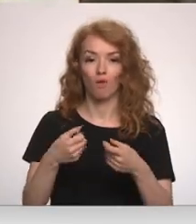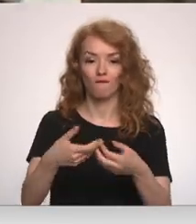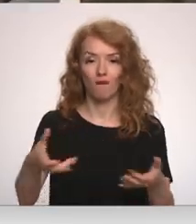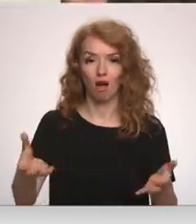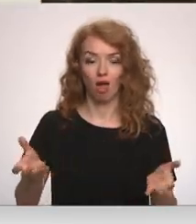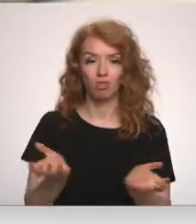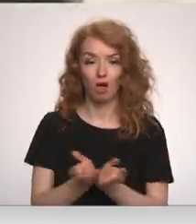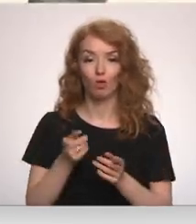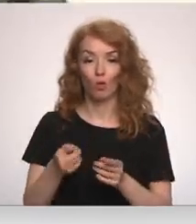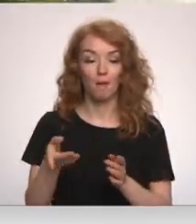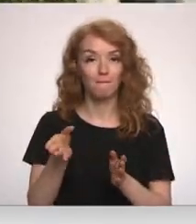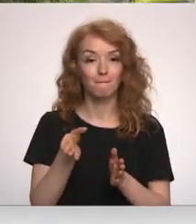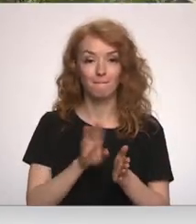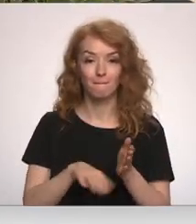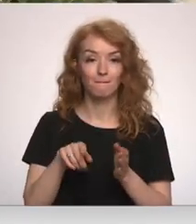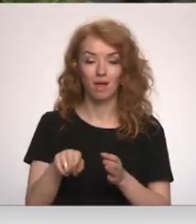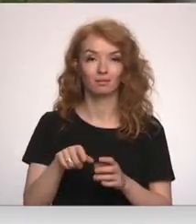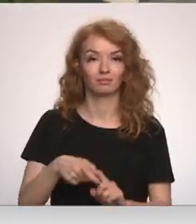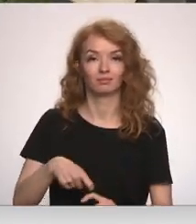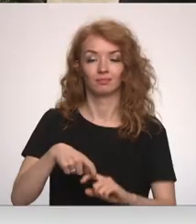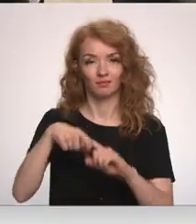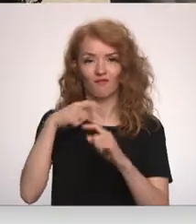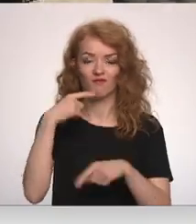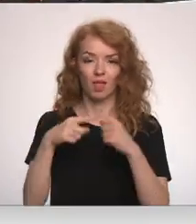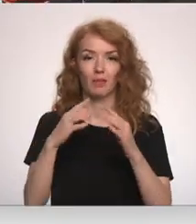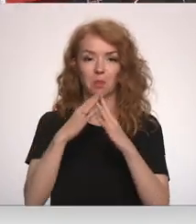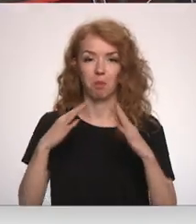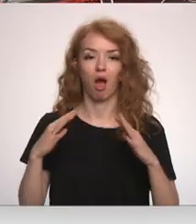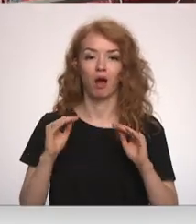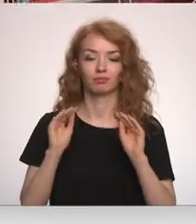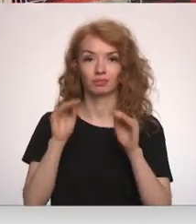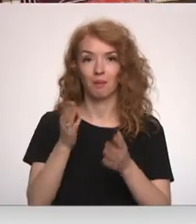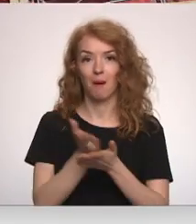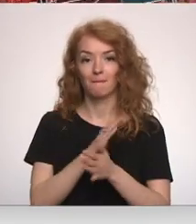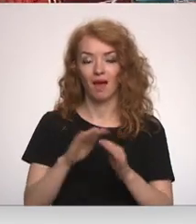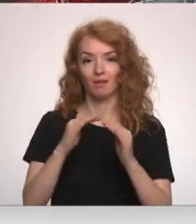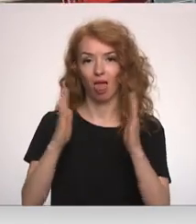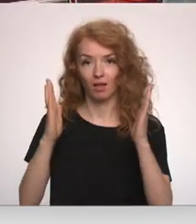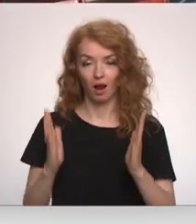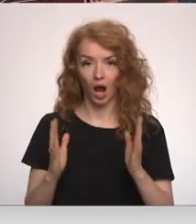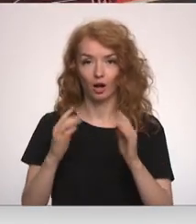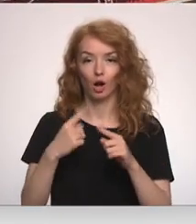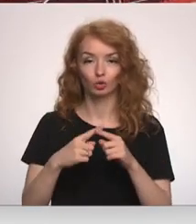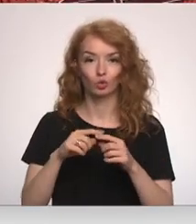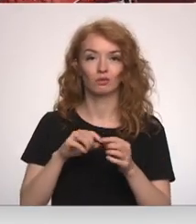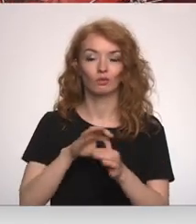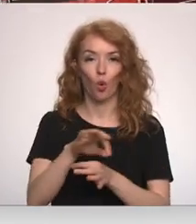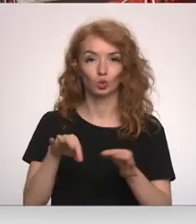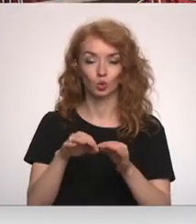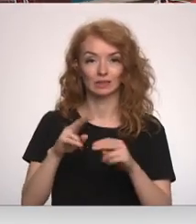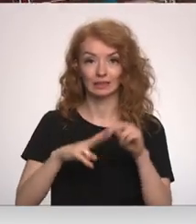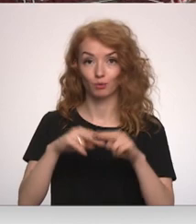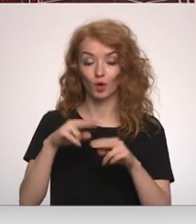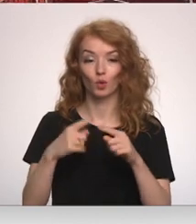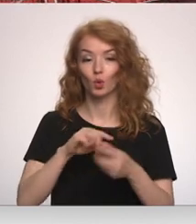kura pacelšanas nevar iedomāties nevienus spāru svētkus. Ir pabeigta ēkas karkasa nesošo būvkonstrukciju izbūve,